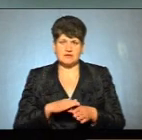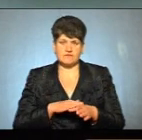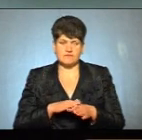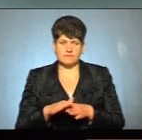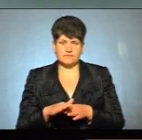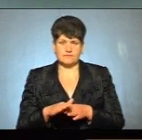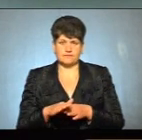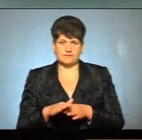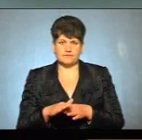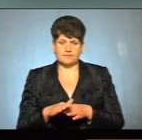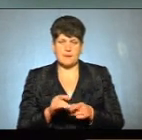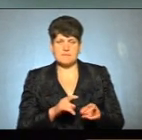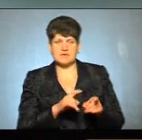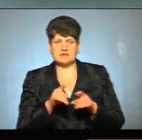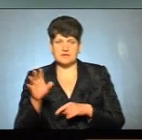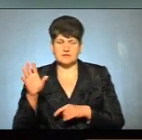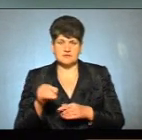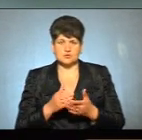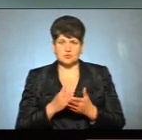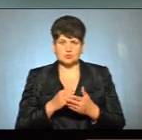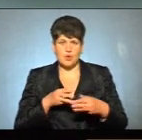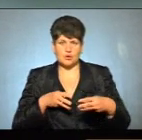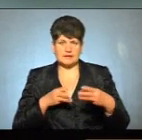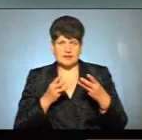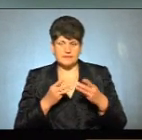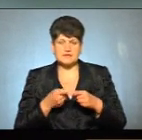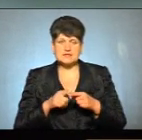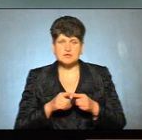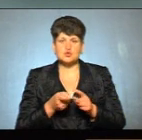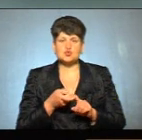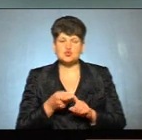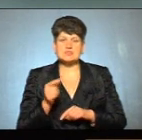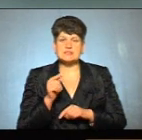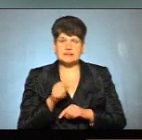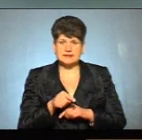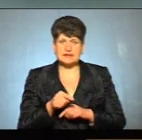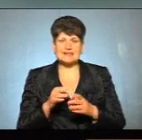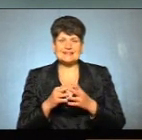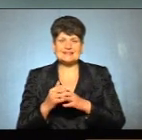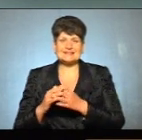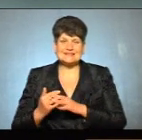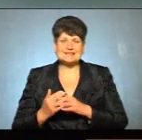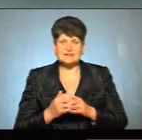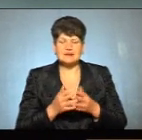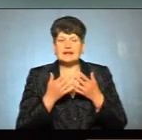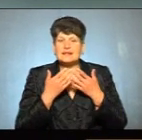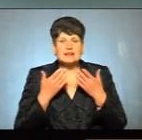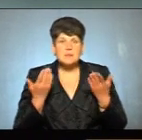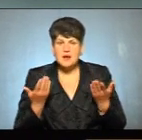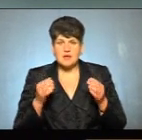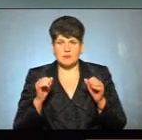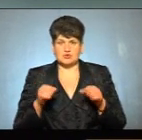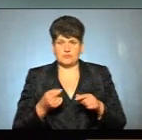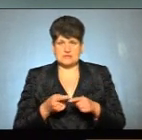реалізувати переведення всіх богослужінь в онлайн-трансляції. Зокрема, це стосується тих сіл, де немає можливості